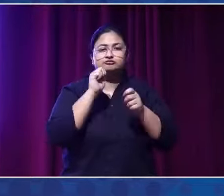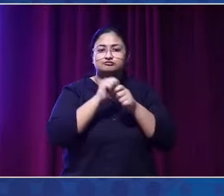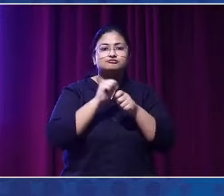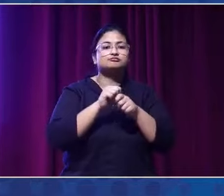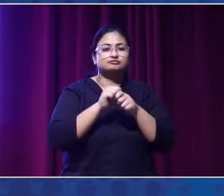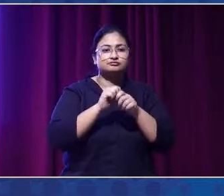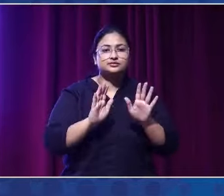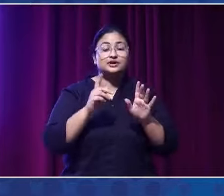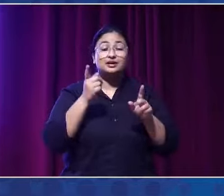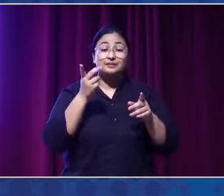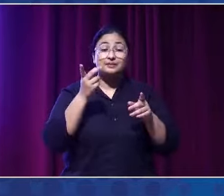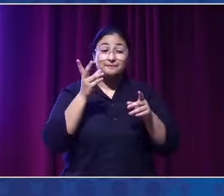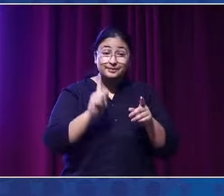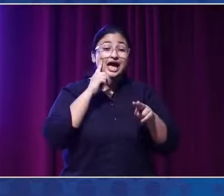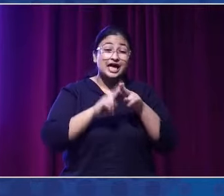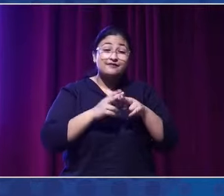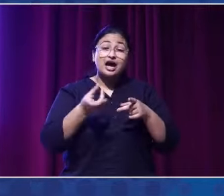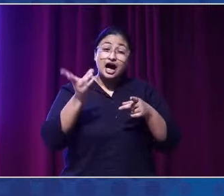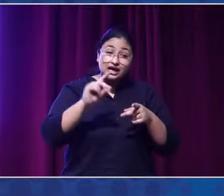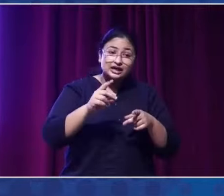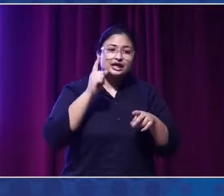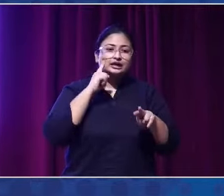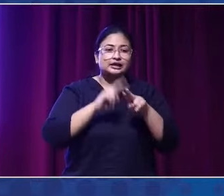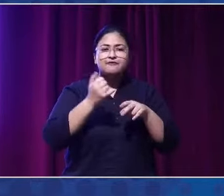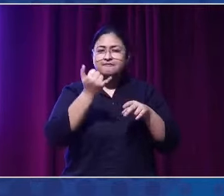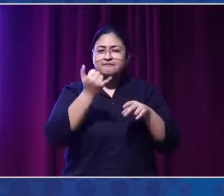अगर फिर भी कोई गलत तरीके से